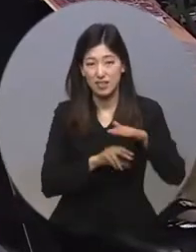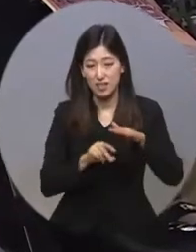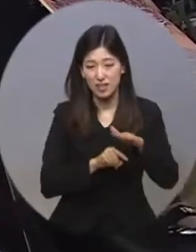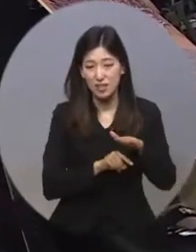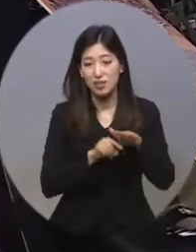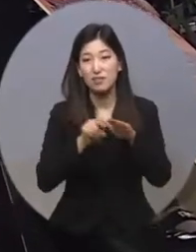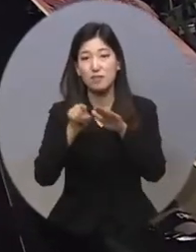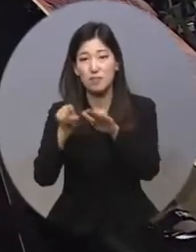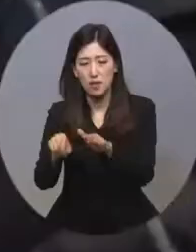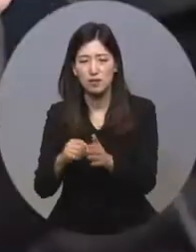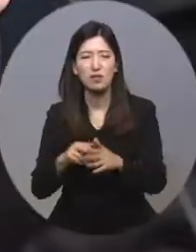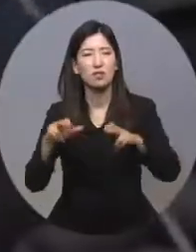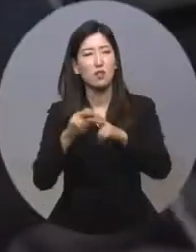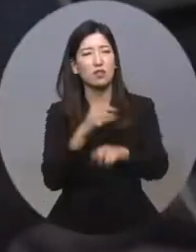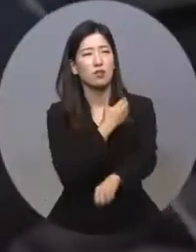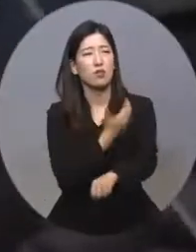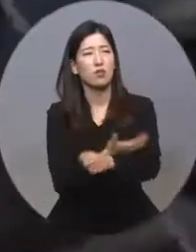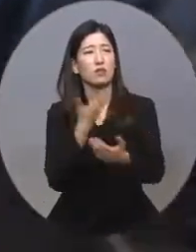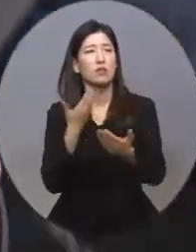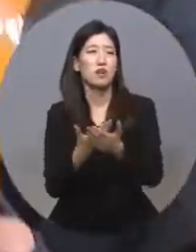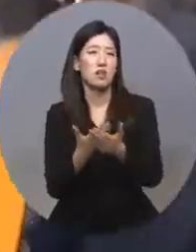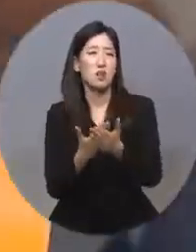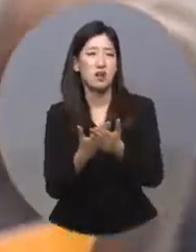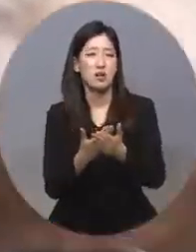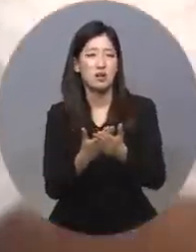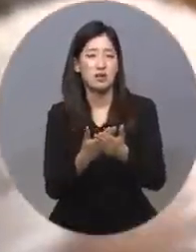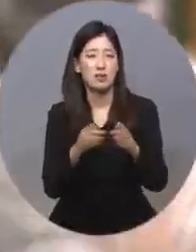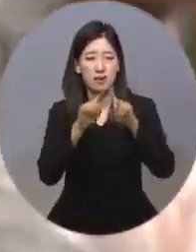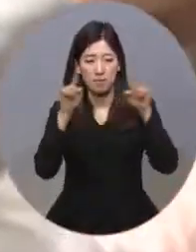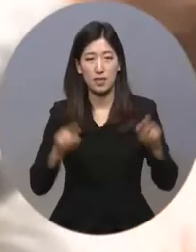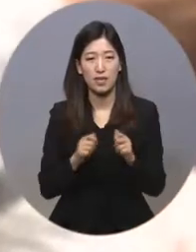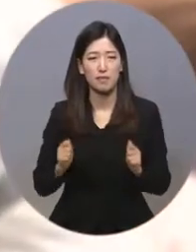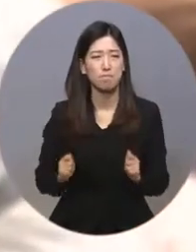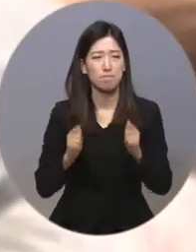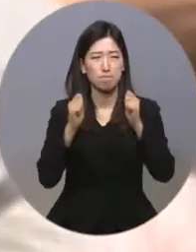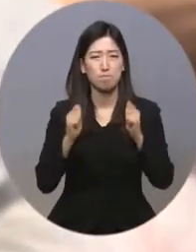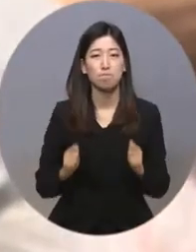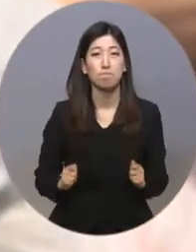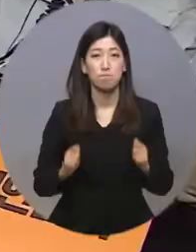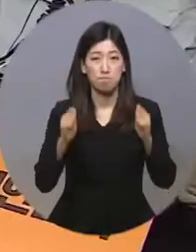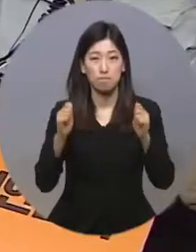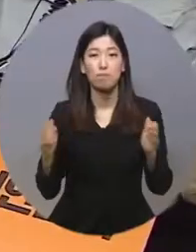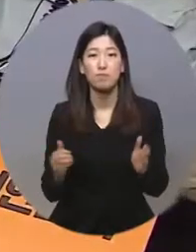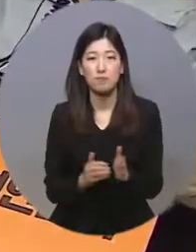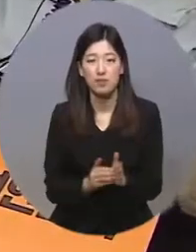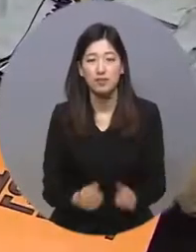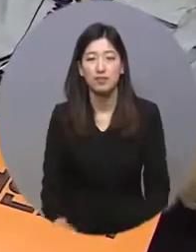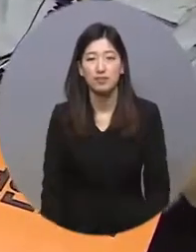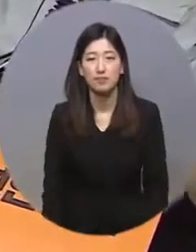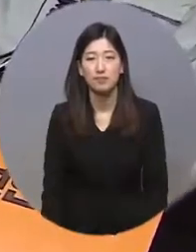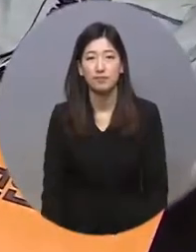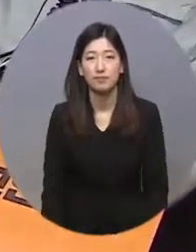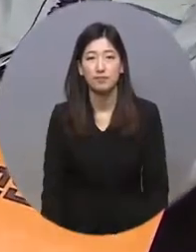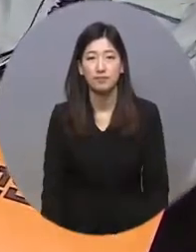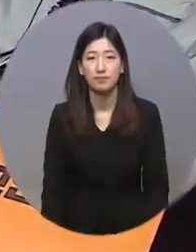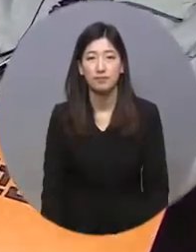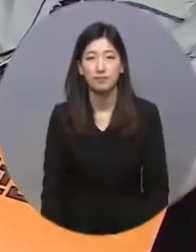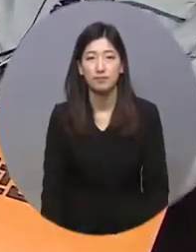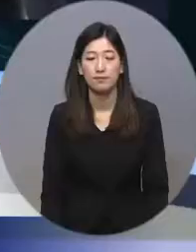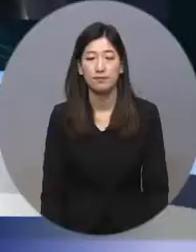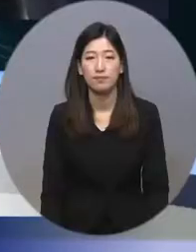반영의 필요성을 알리는 승강장 출근 캠페인을 이어갔습니다. 복지TV 뉴스 박순용입니다.